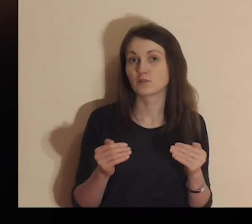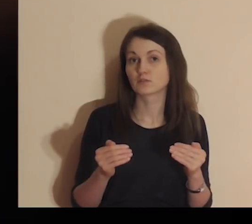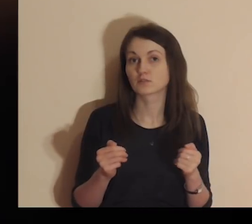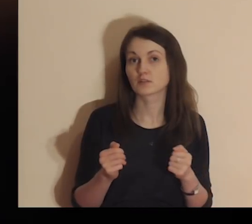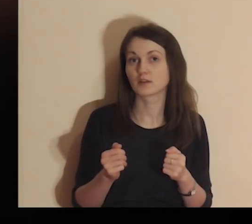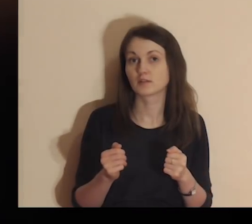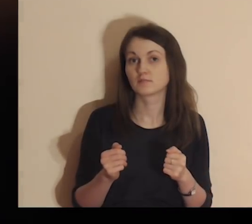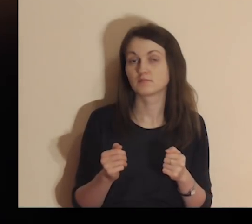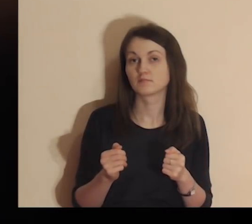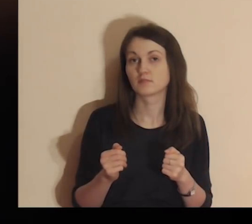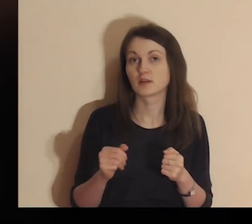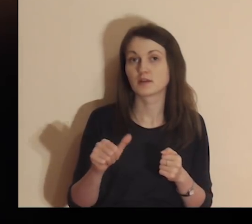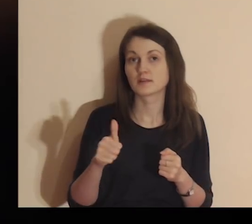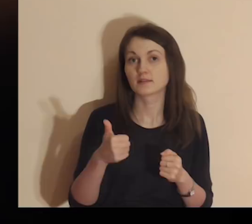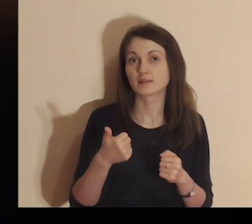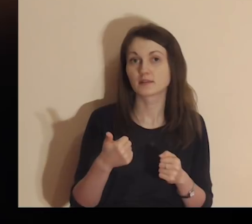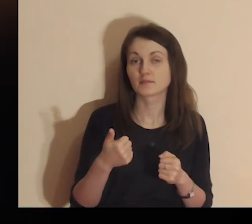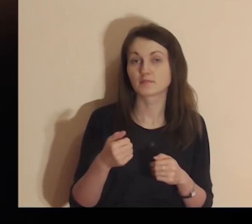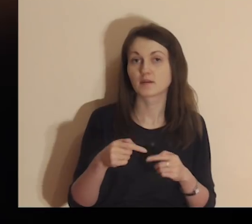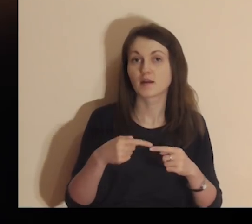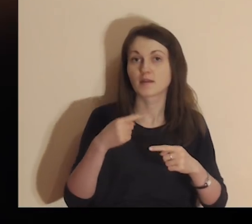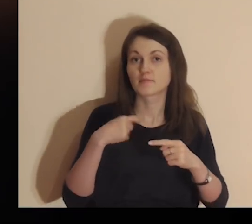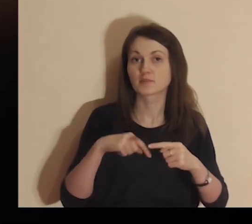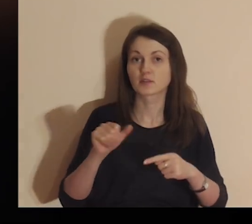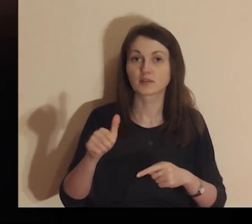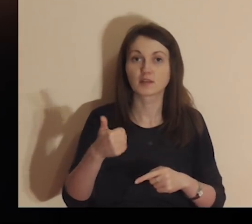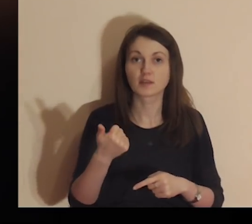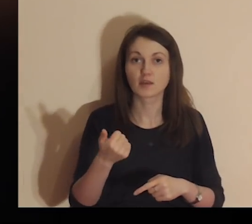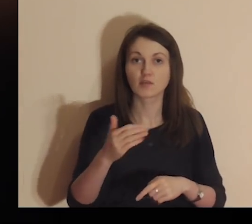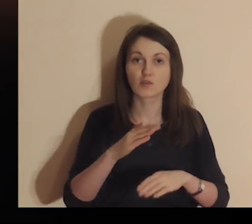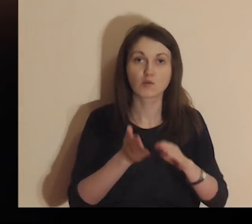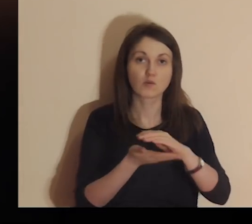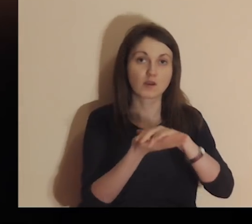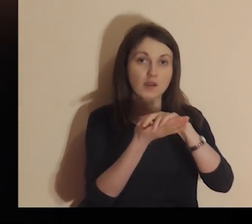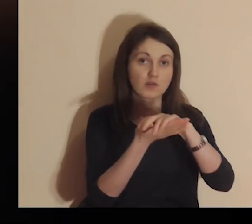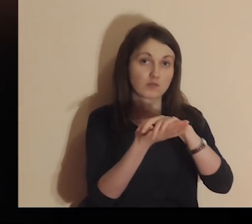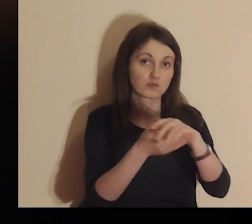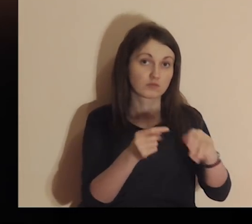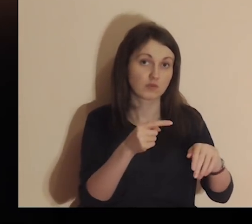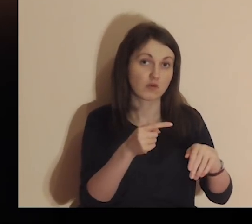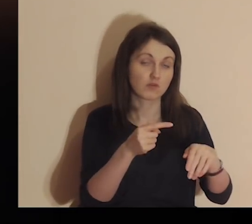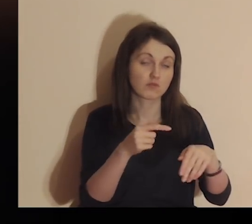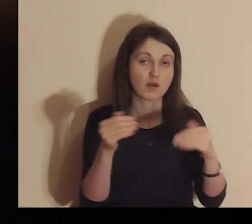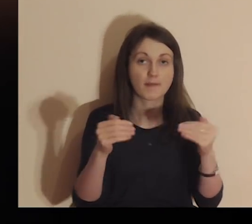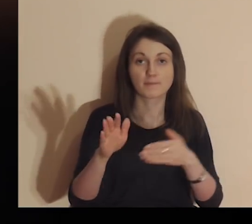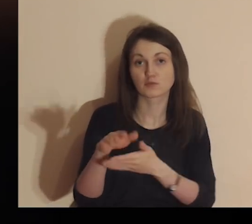Być może przed jedną z tych dłoni uciekałeś przez całe życie.